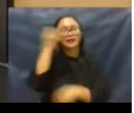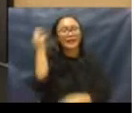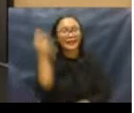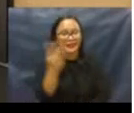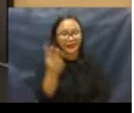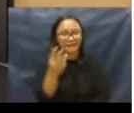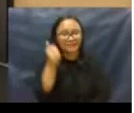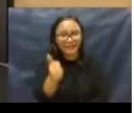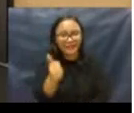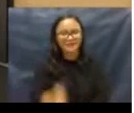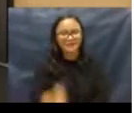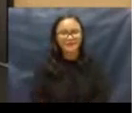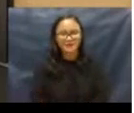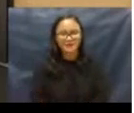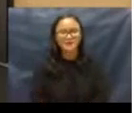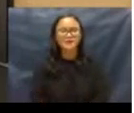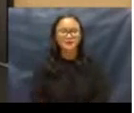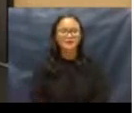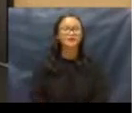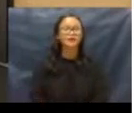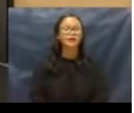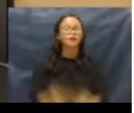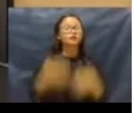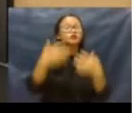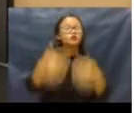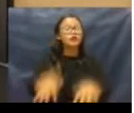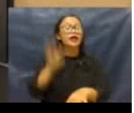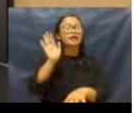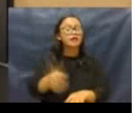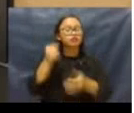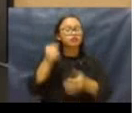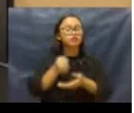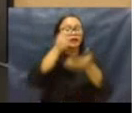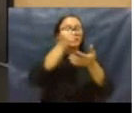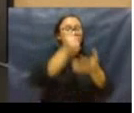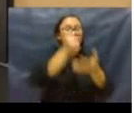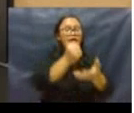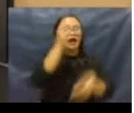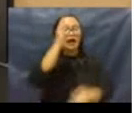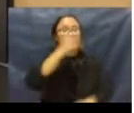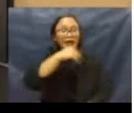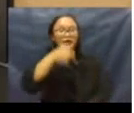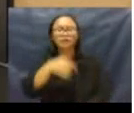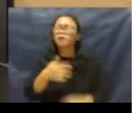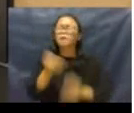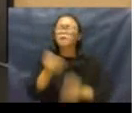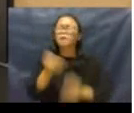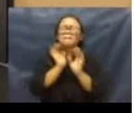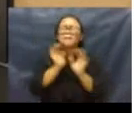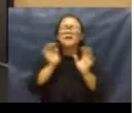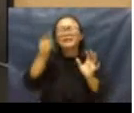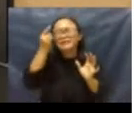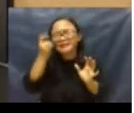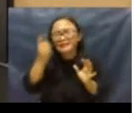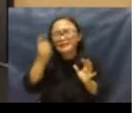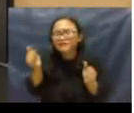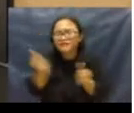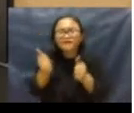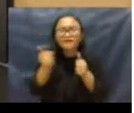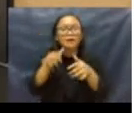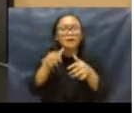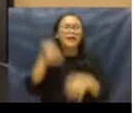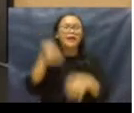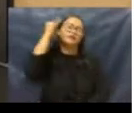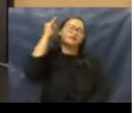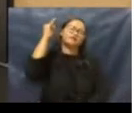Oke, tapi di antara semua hadiah-hadiah yang diberikan hari ini, tidak ada hadiah yang lebih berharga daripada ilmu. Kalau